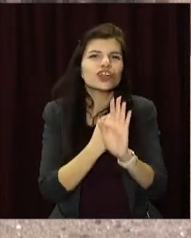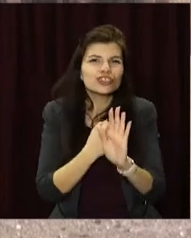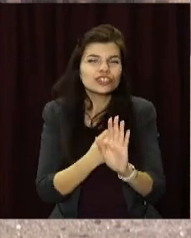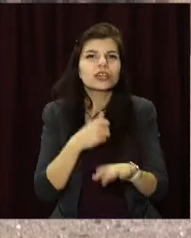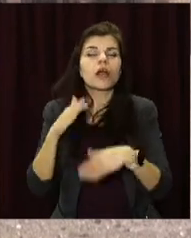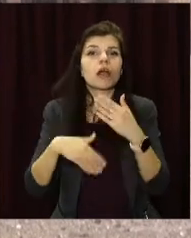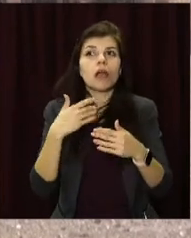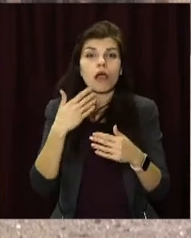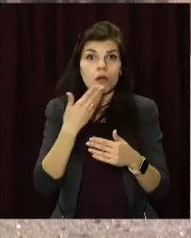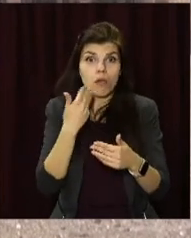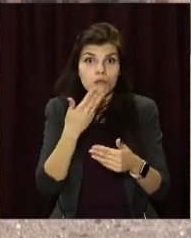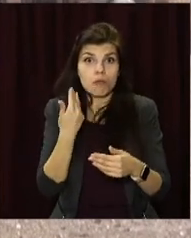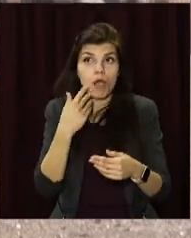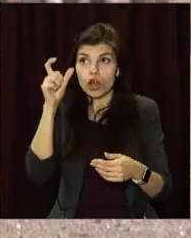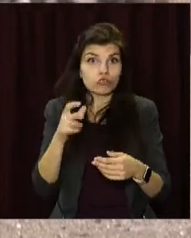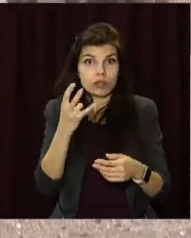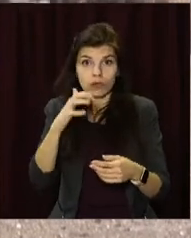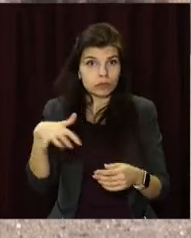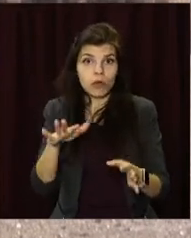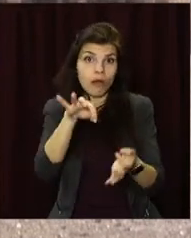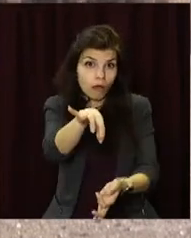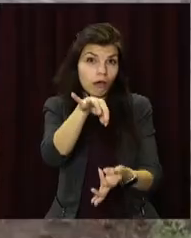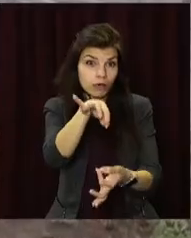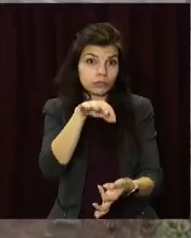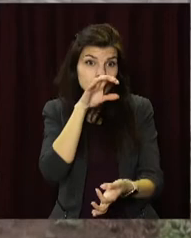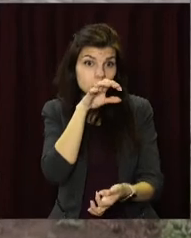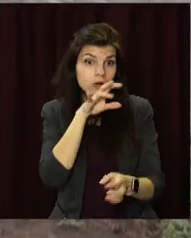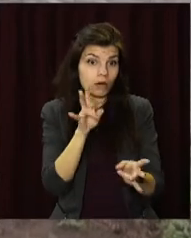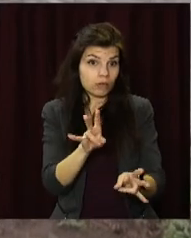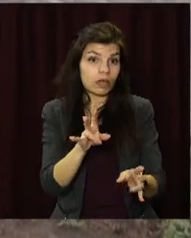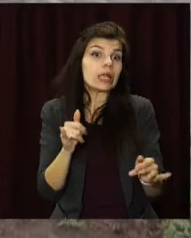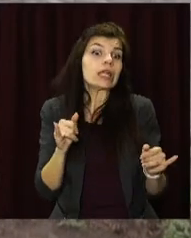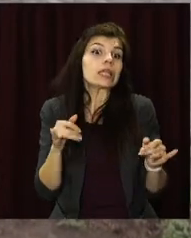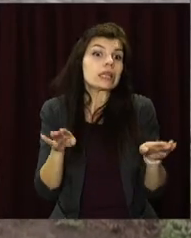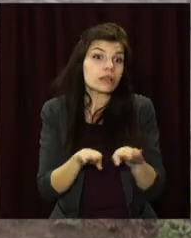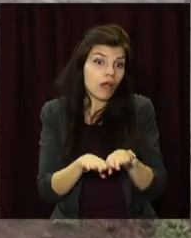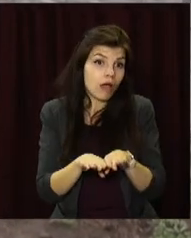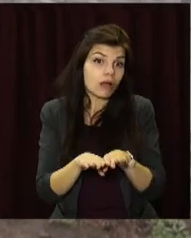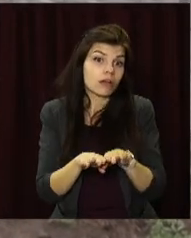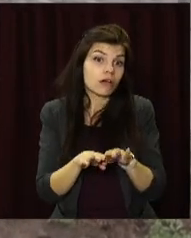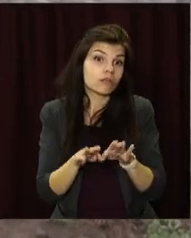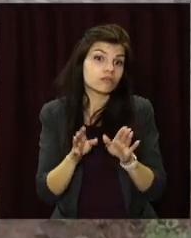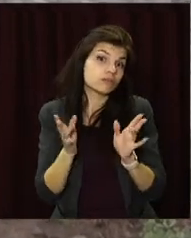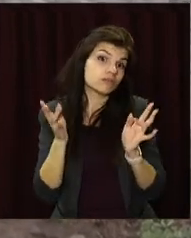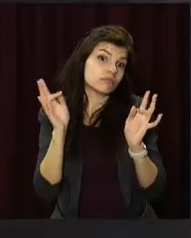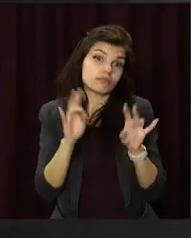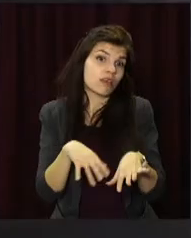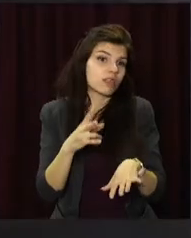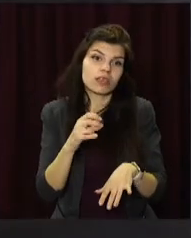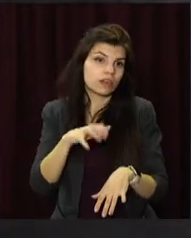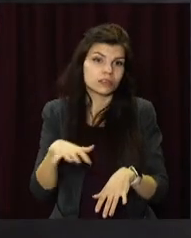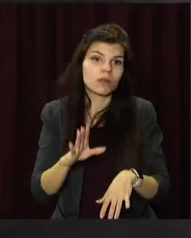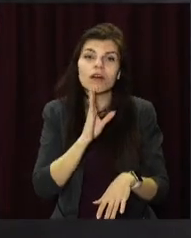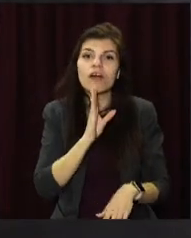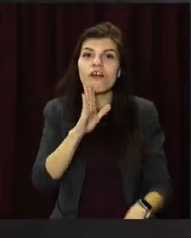на місяць, потім. А він так залишався, і його так і кинули в притулку, його не забрали.